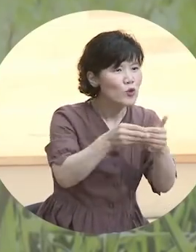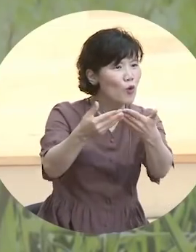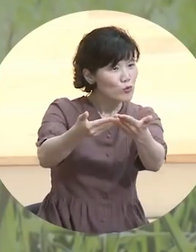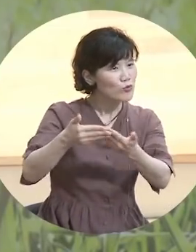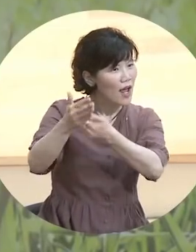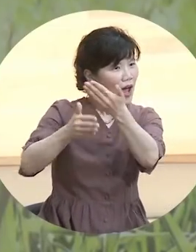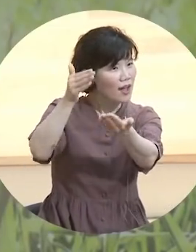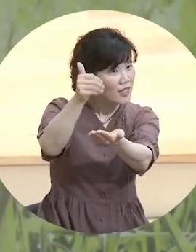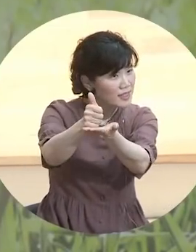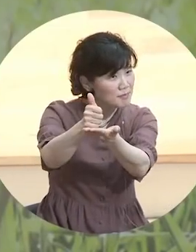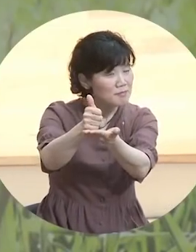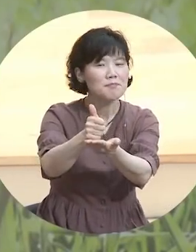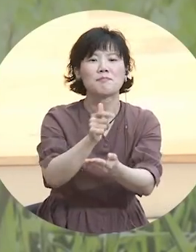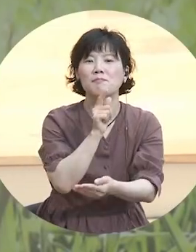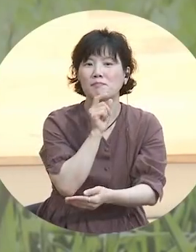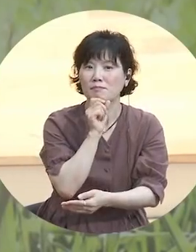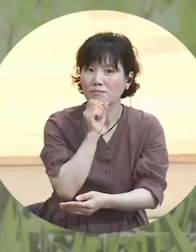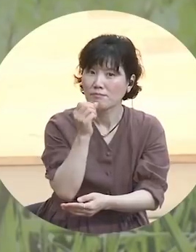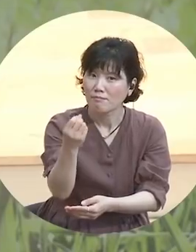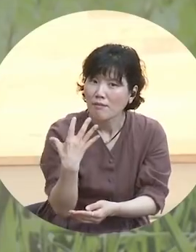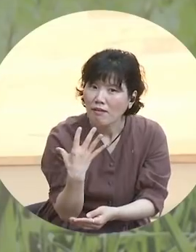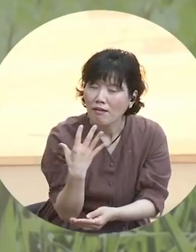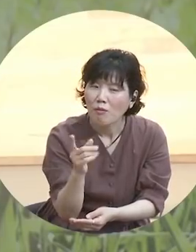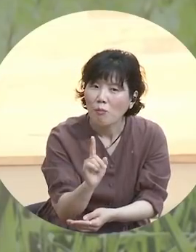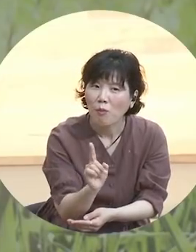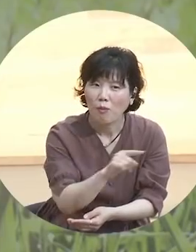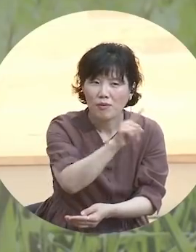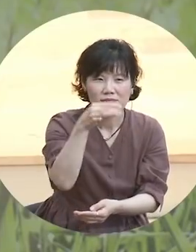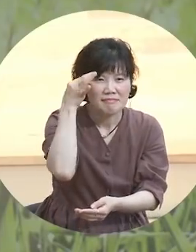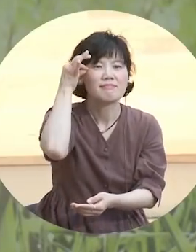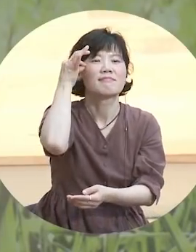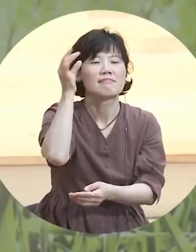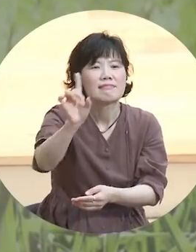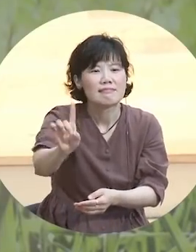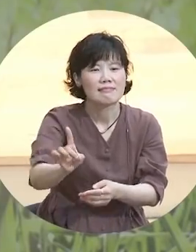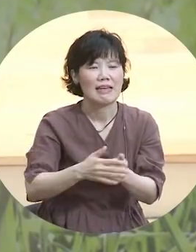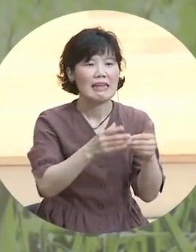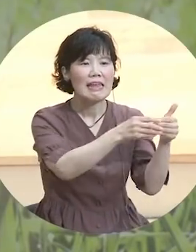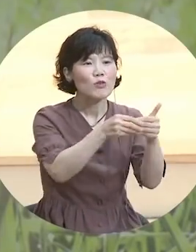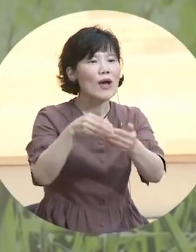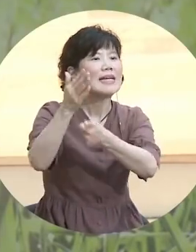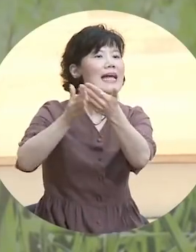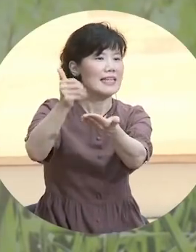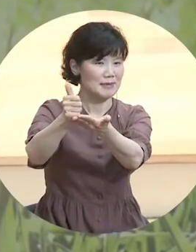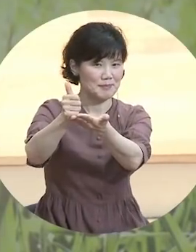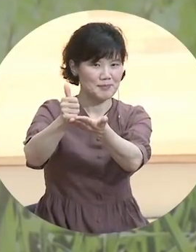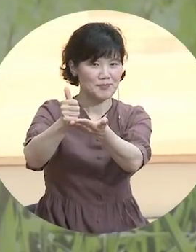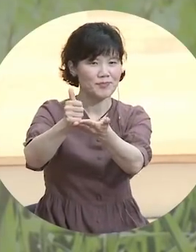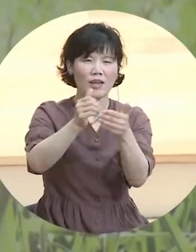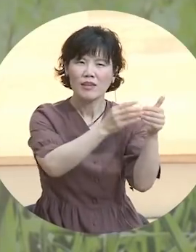인도하시는 하나님이라고 하니까 뭘 자꾸 떠올리냐면 심지어 인도하시는 하나님